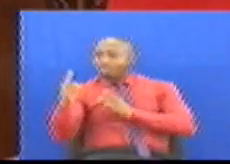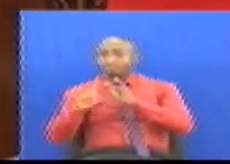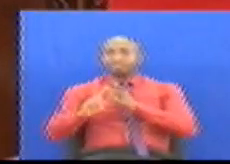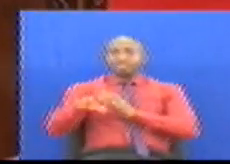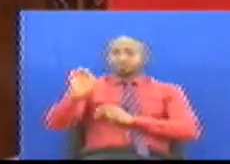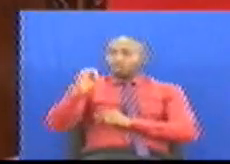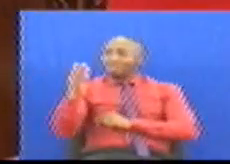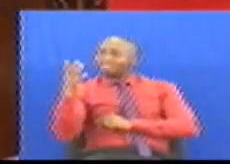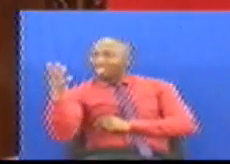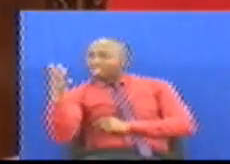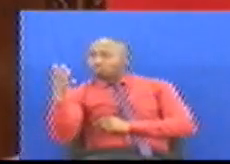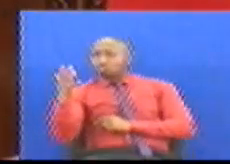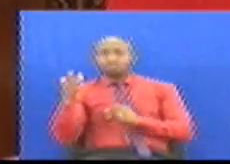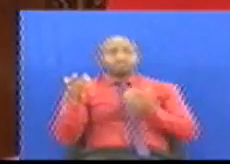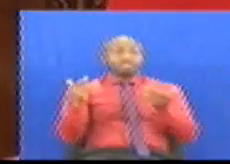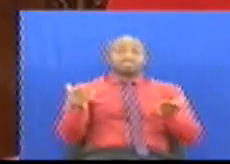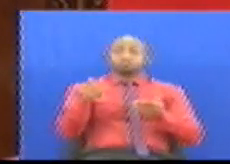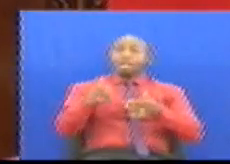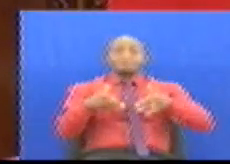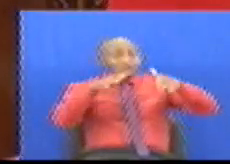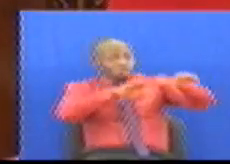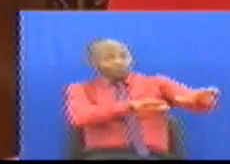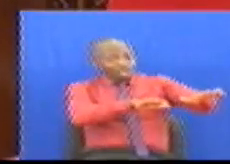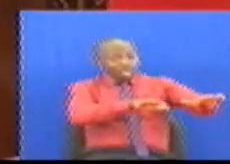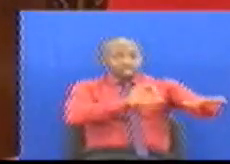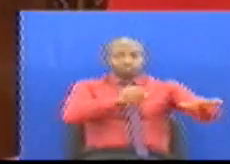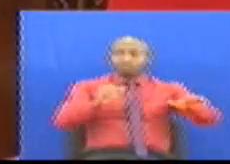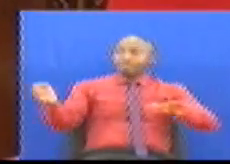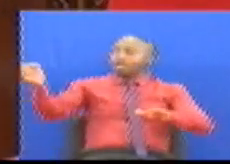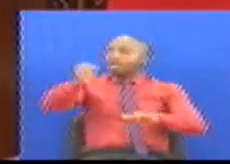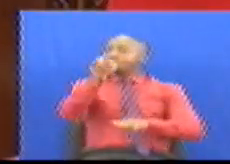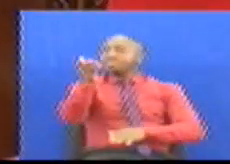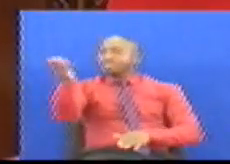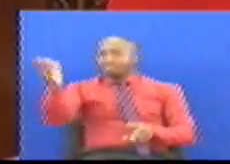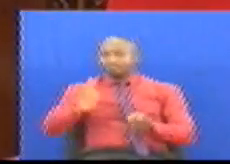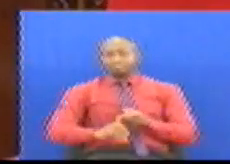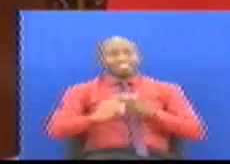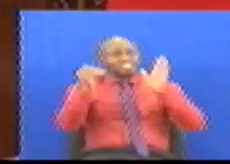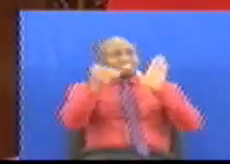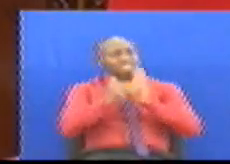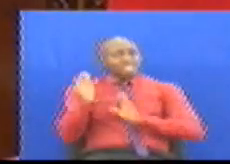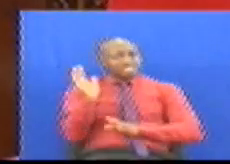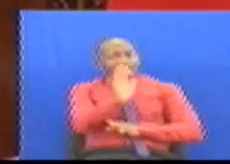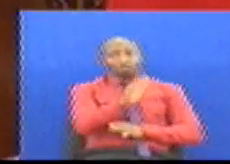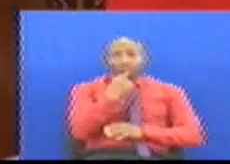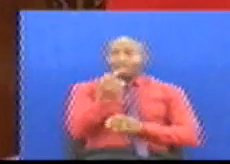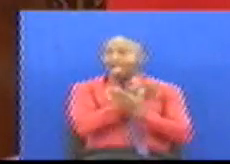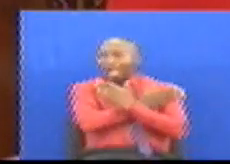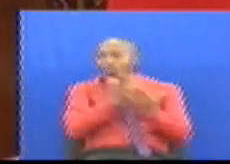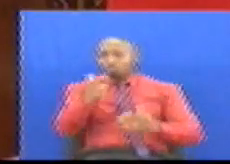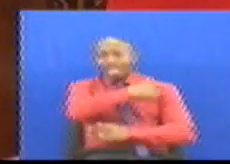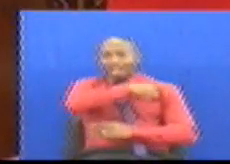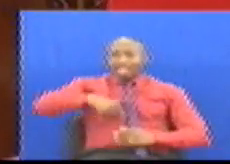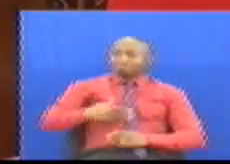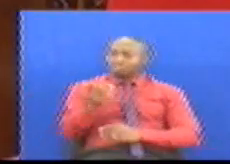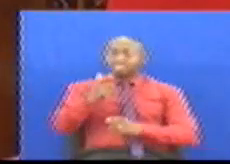akachaguliwa 45 na alikufa ndio akachagua rais mwingine. Walikuwa wana sheria zao za kutosema kwamba hakuna rais mwingine atakayekuepo